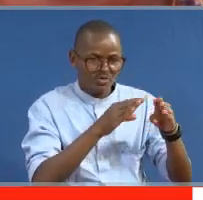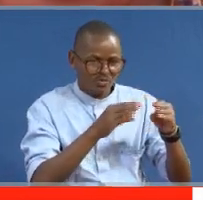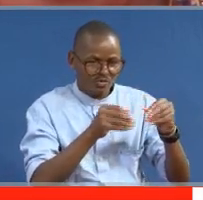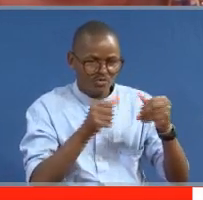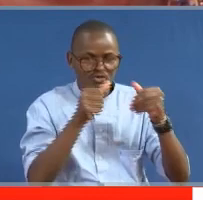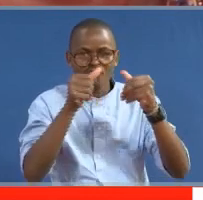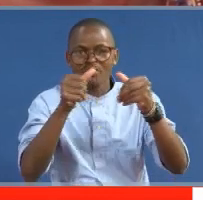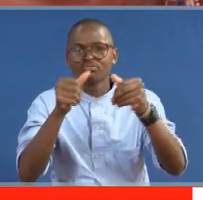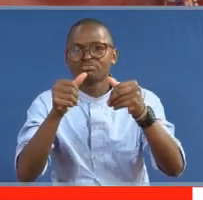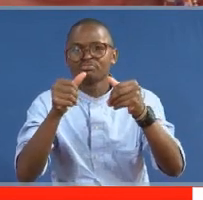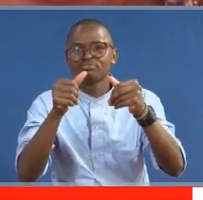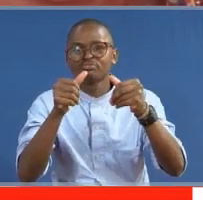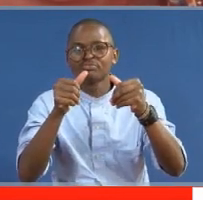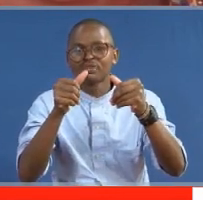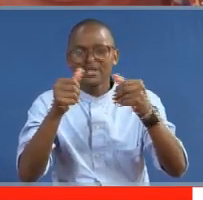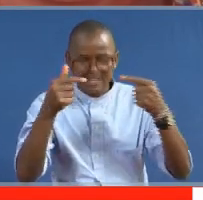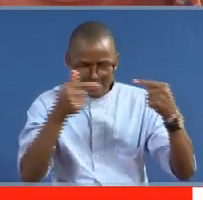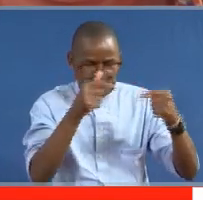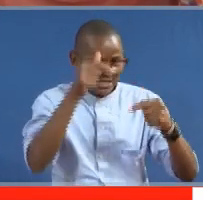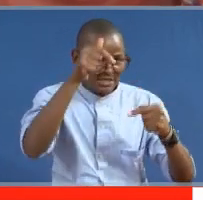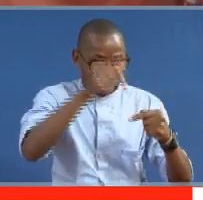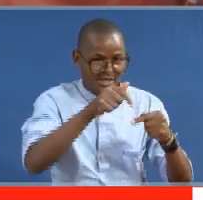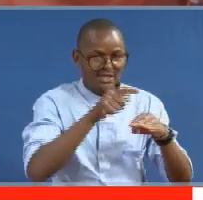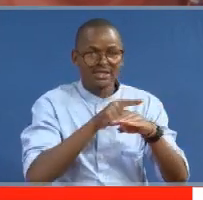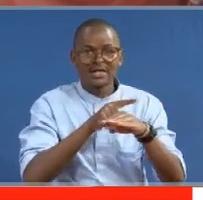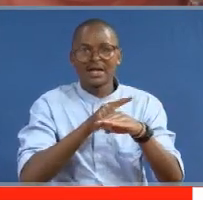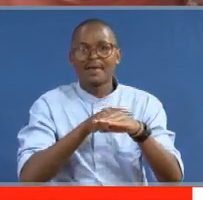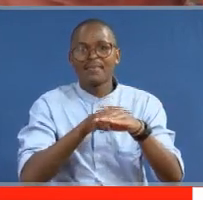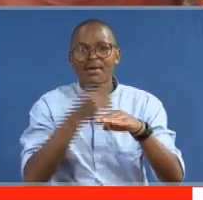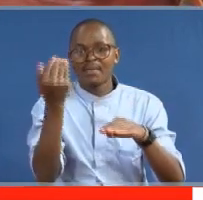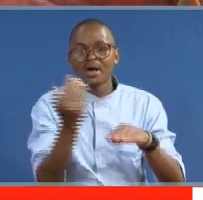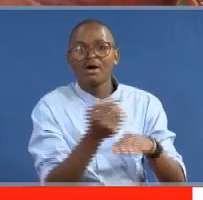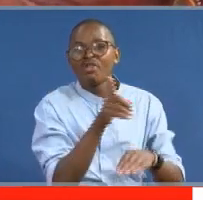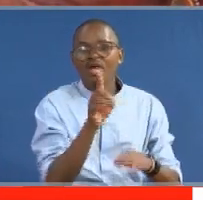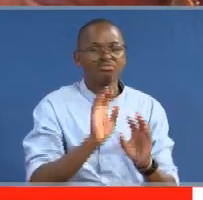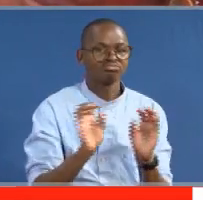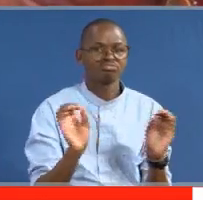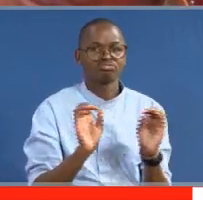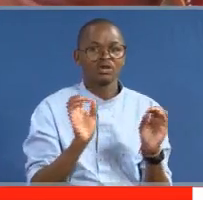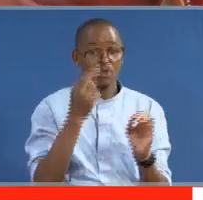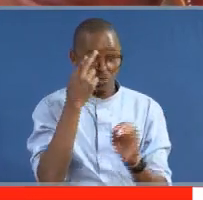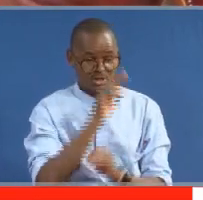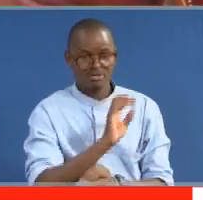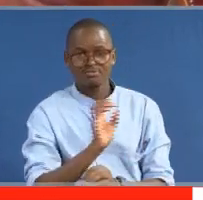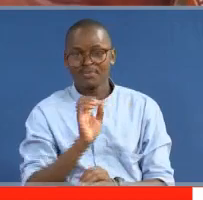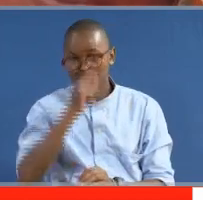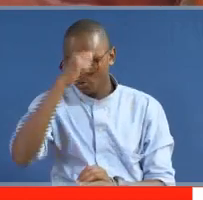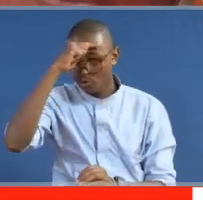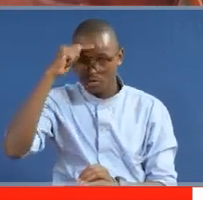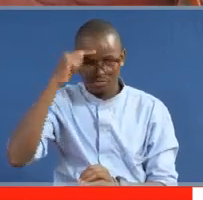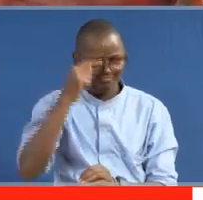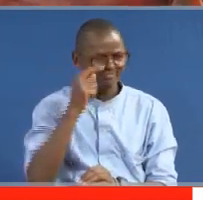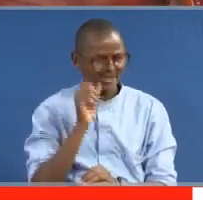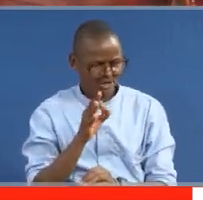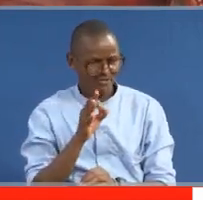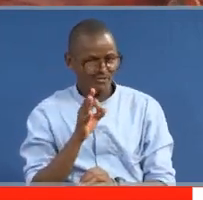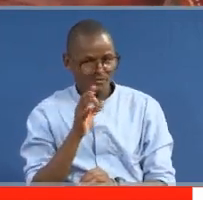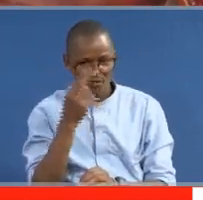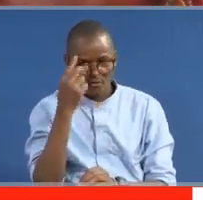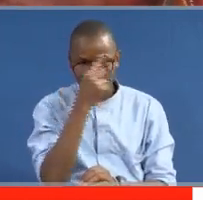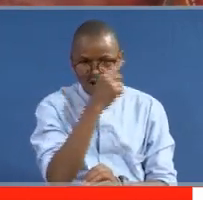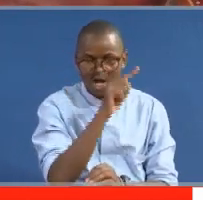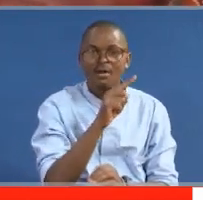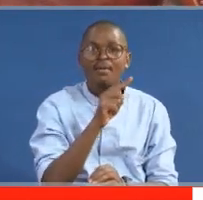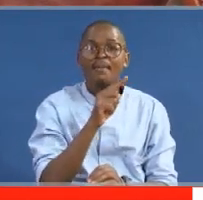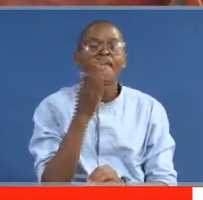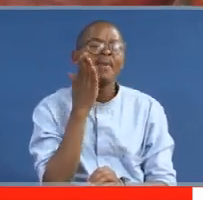tuzozane, haiwezi kukoza. Tuzozane wakati ambapo watoto hawapo na hawaoni. Kwa sababu wakiona mama